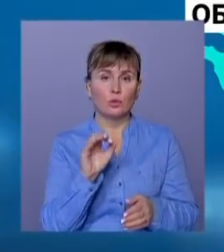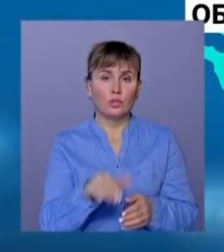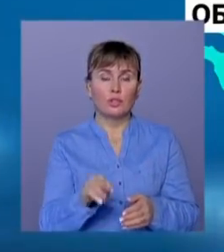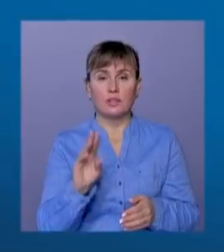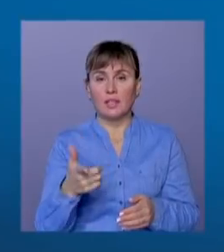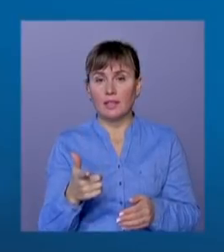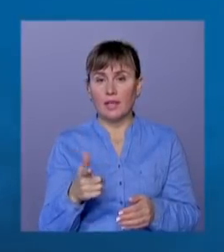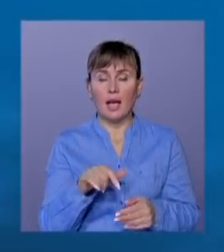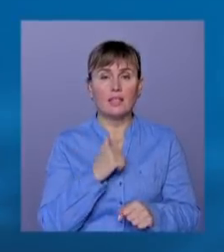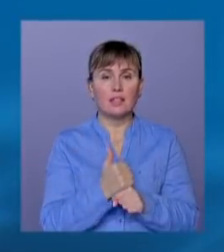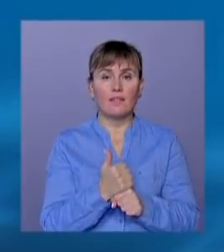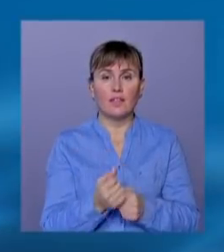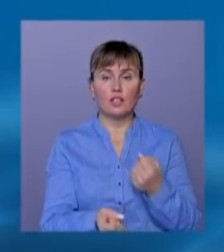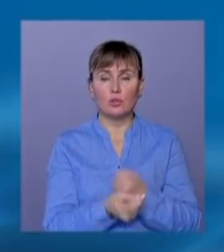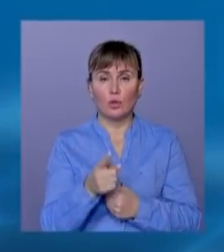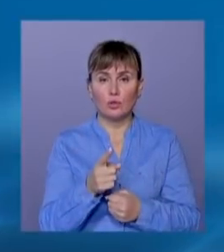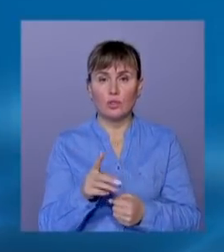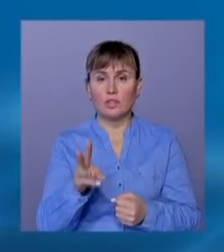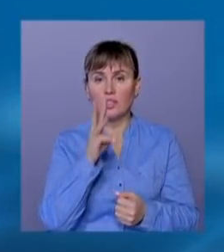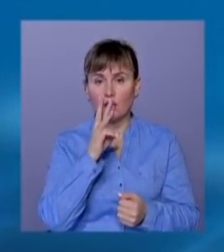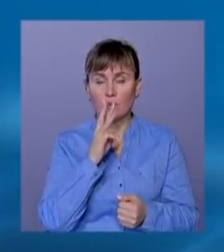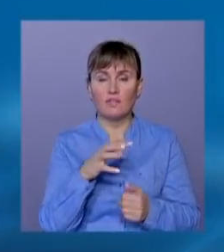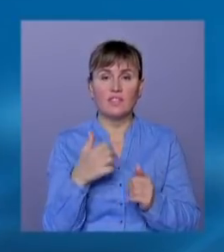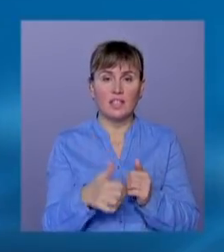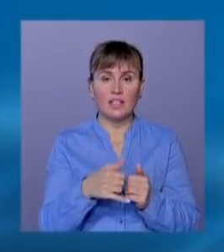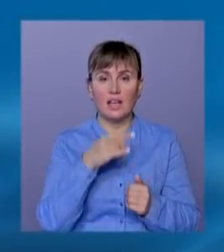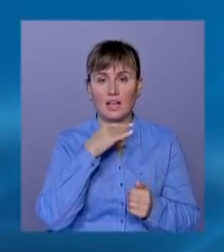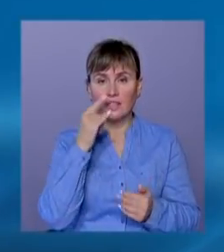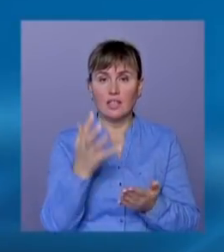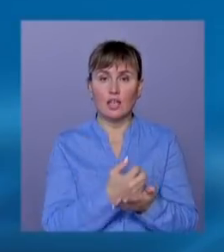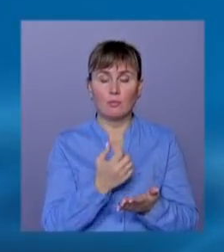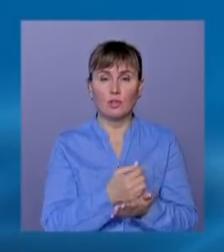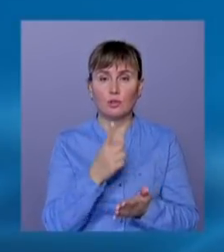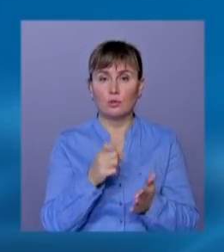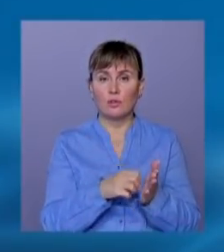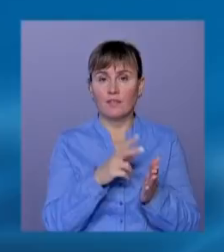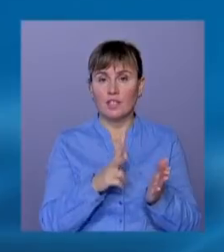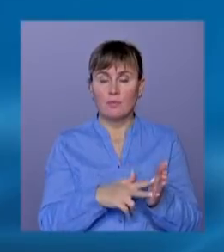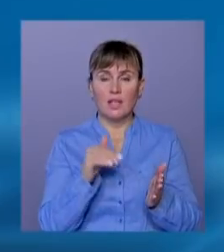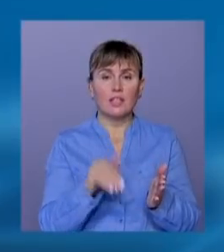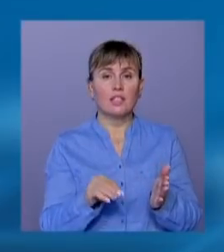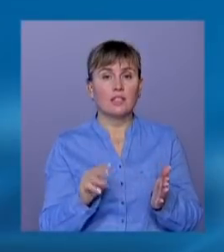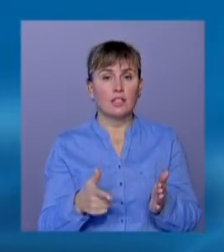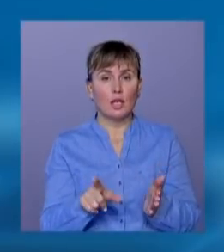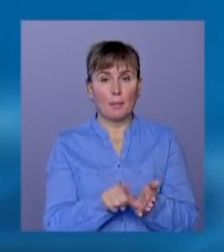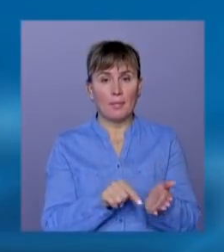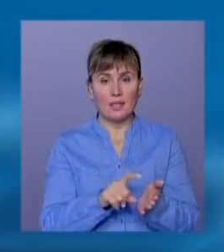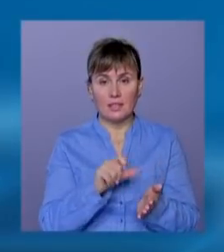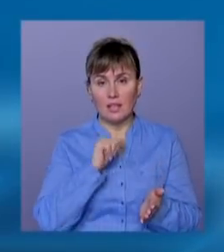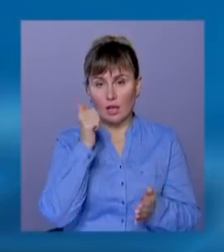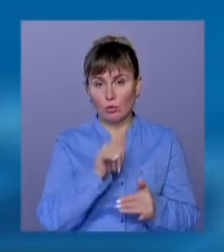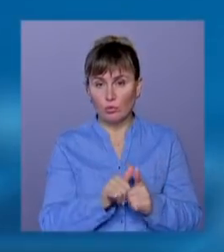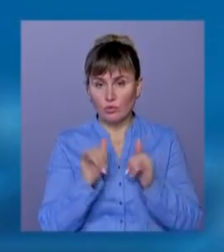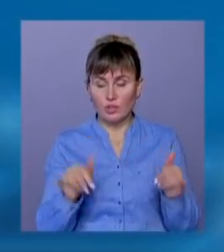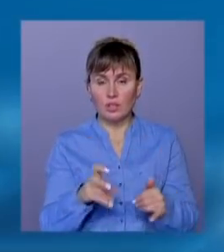тенге. Основной источник, разумеется, зарплата. В среднем казахстанцы зарабатывают 118 тысяч тенге. Пенсии за год увеличились